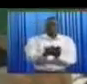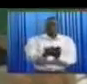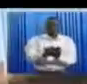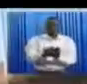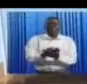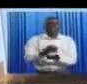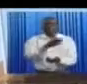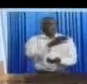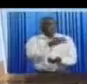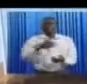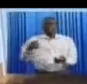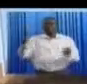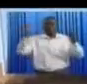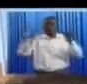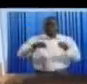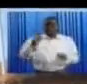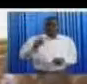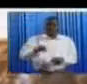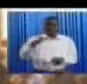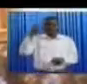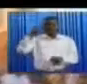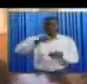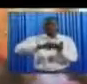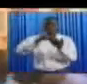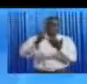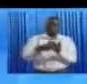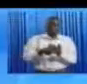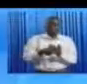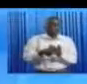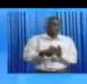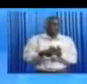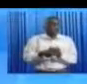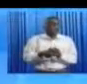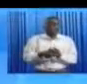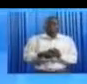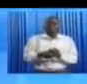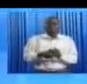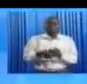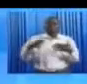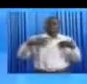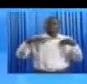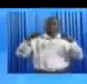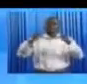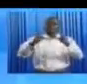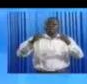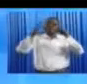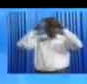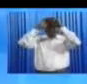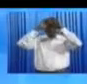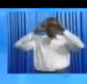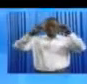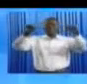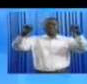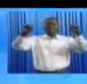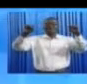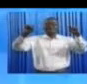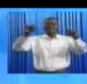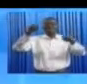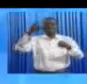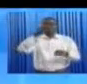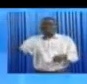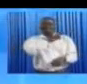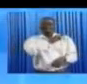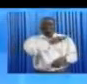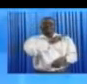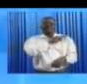ressources nécessaires à la mise en œuvre du dit programme. La santé du président vénézuélien Hugo Chavez vaut